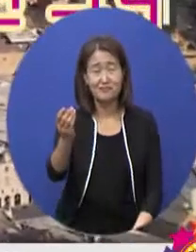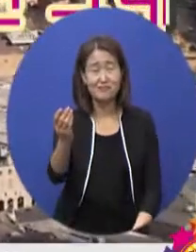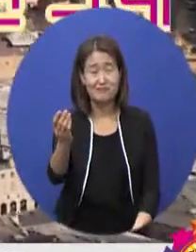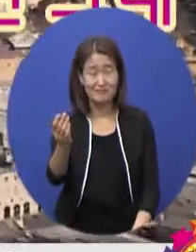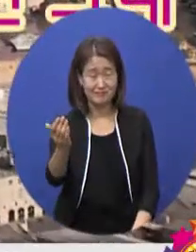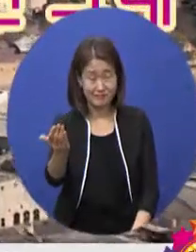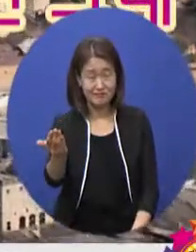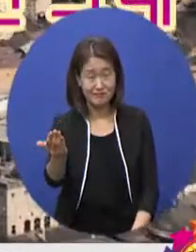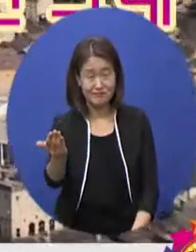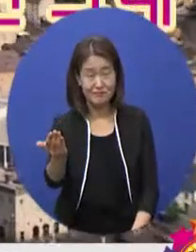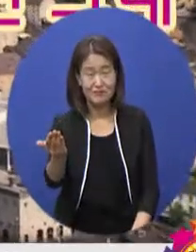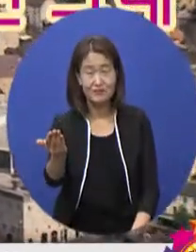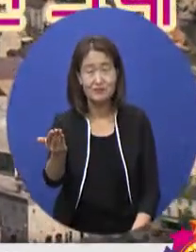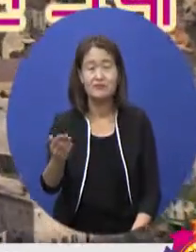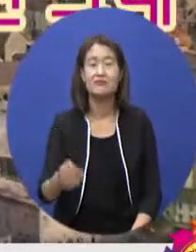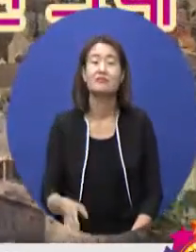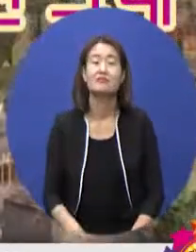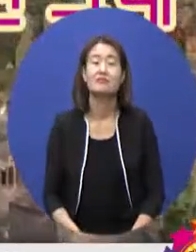힘들지